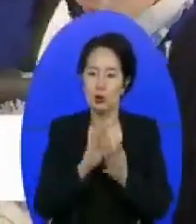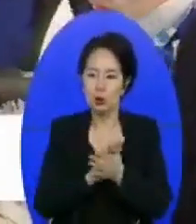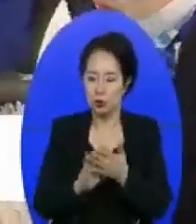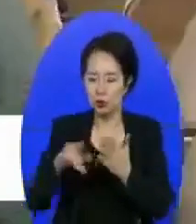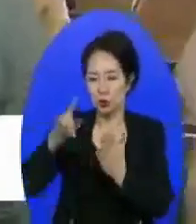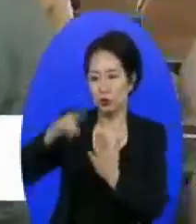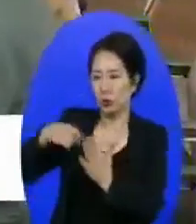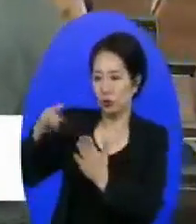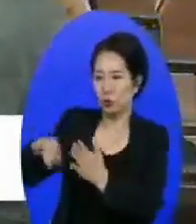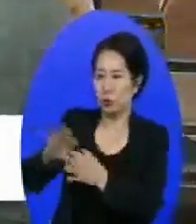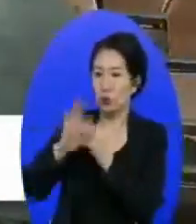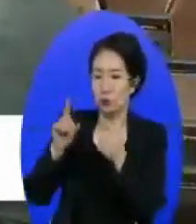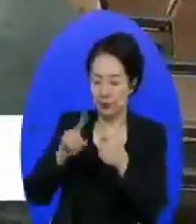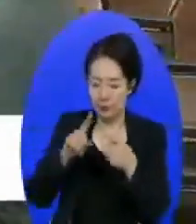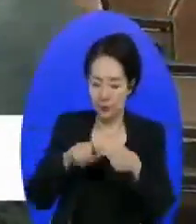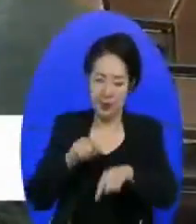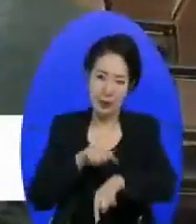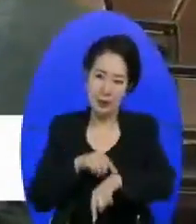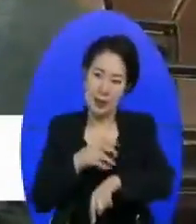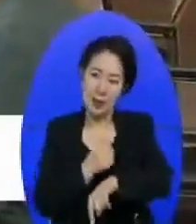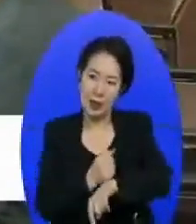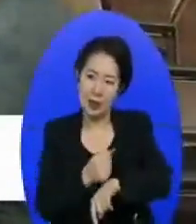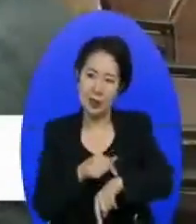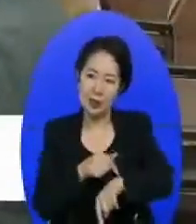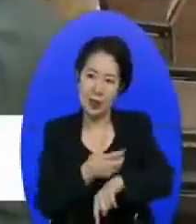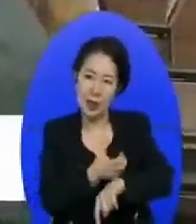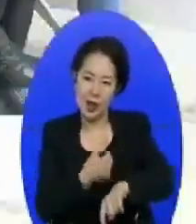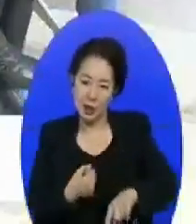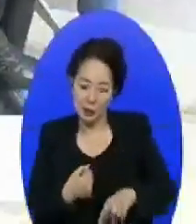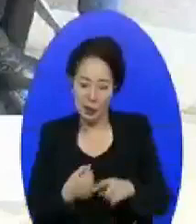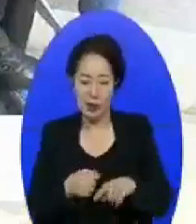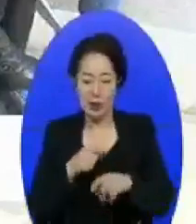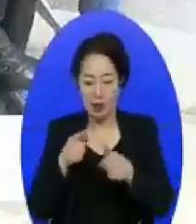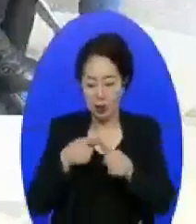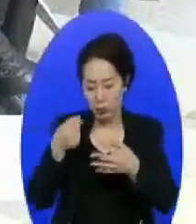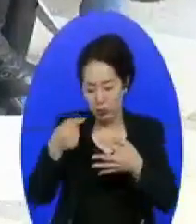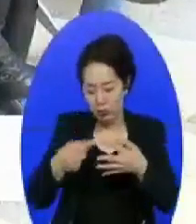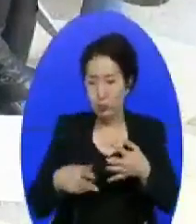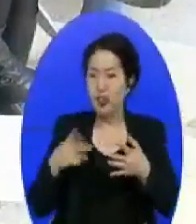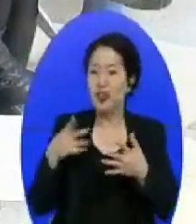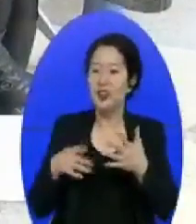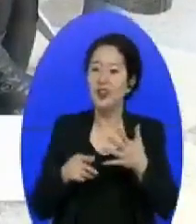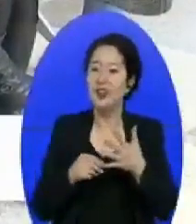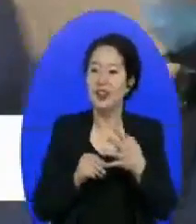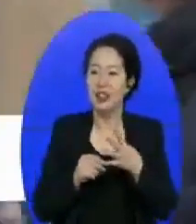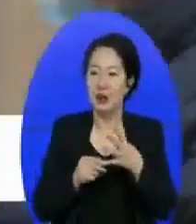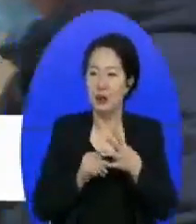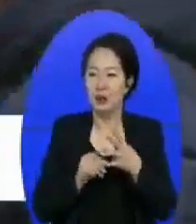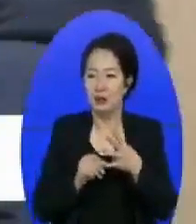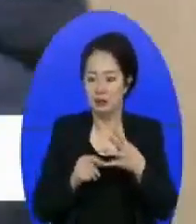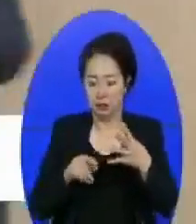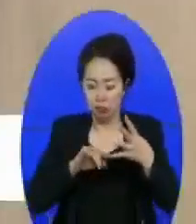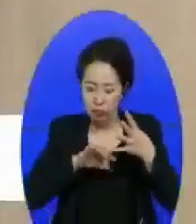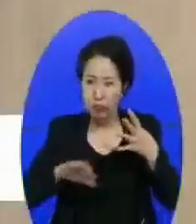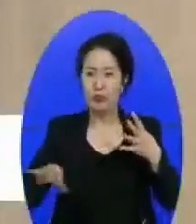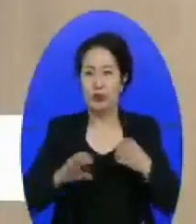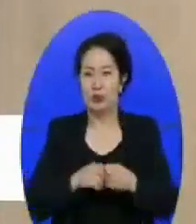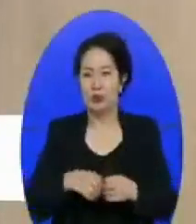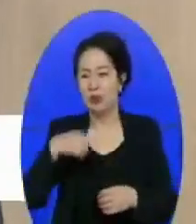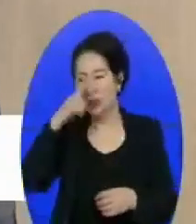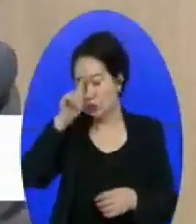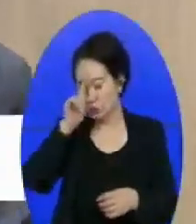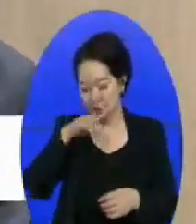цонх нээсэн байна. Мөн цаг авах бүртгэлтэй холбоотой бүх үйлчилгээг нэг давхарт төвлөрүүлжээ. Эрүүл мэндийн салбарт бас